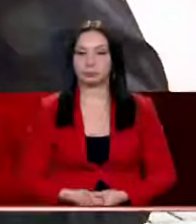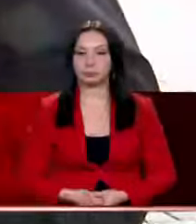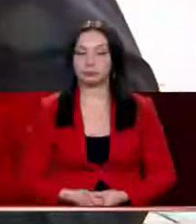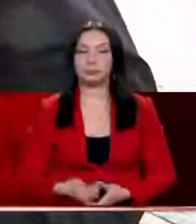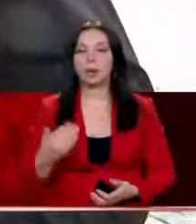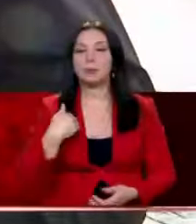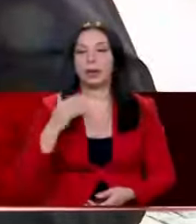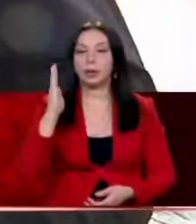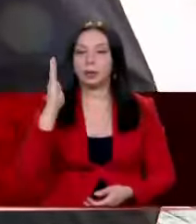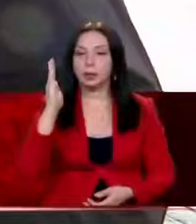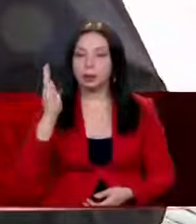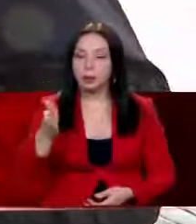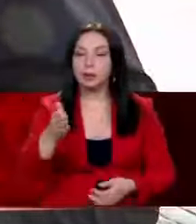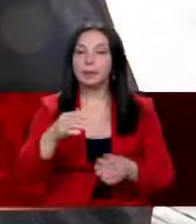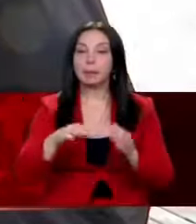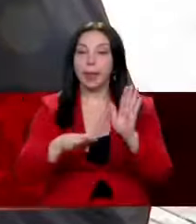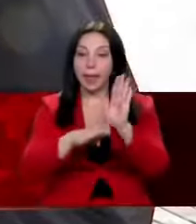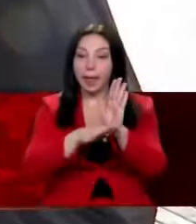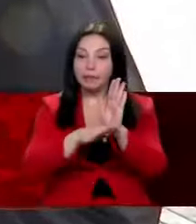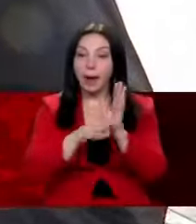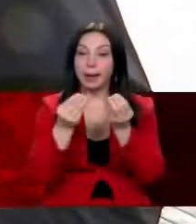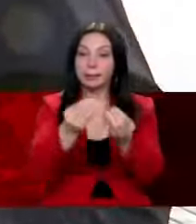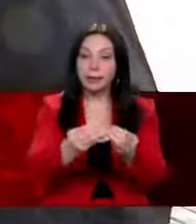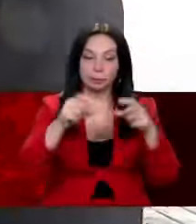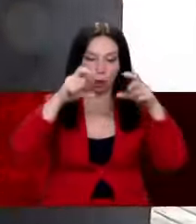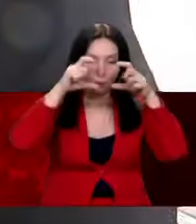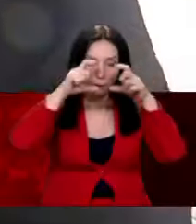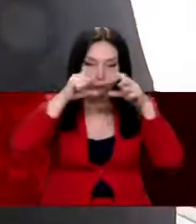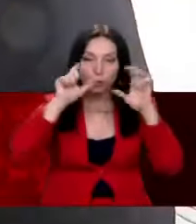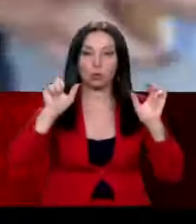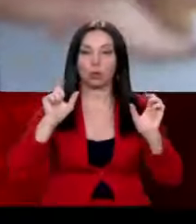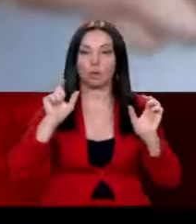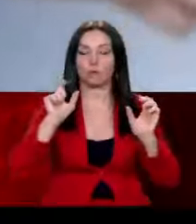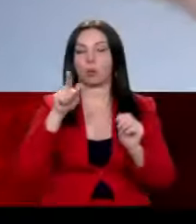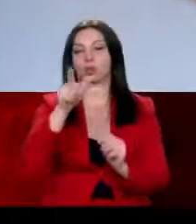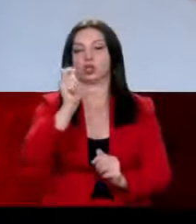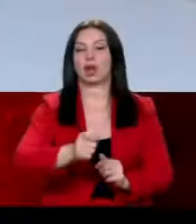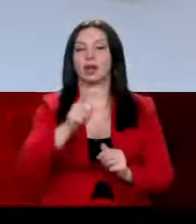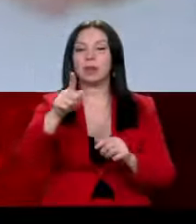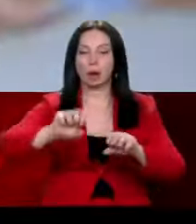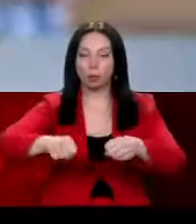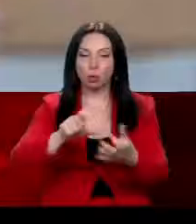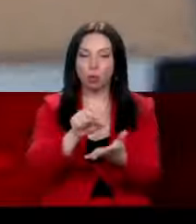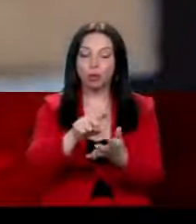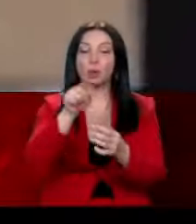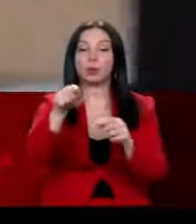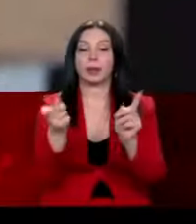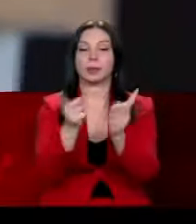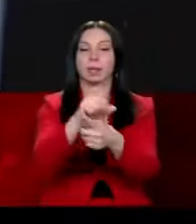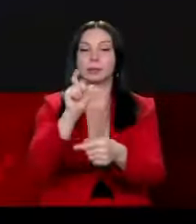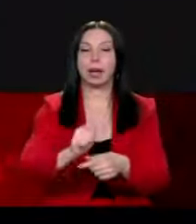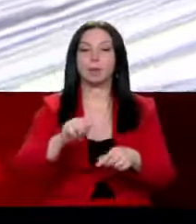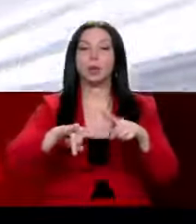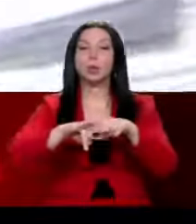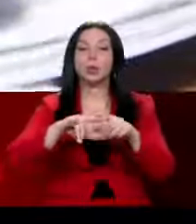Biz gittiğimiz yerlerde evrağı teslim ederken resim çekeriz zaten. Ya profesyonel bir kurye bunu yapar. Ama bir kurye bunun tam tersini yaptı. Hülya